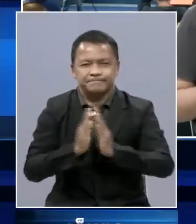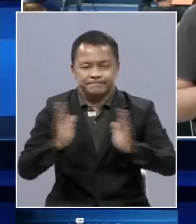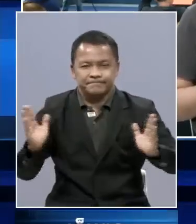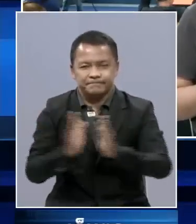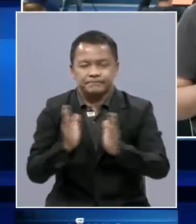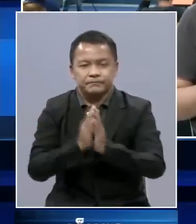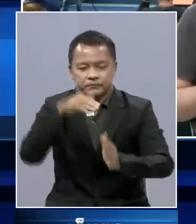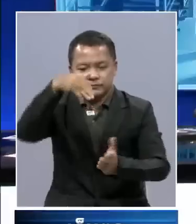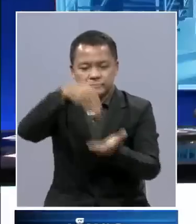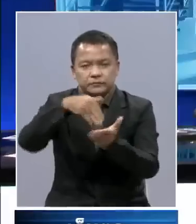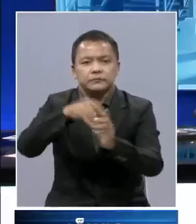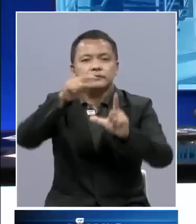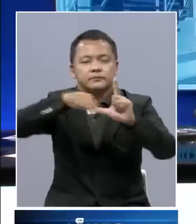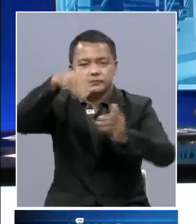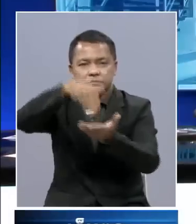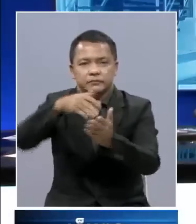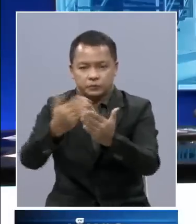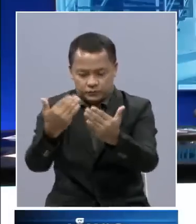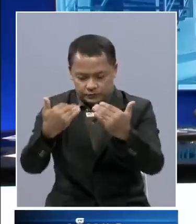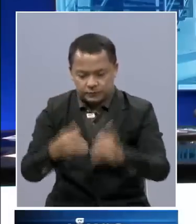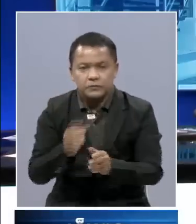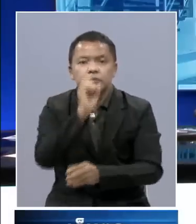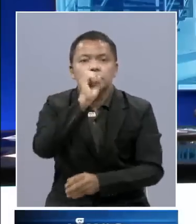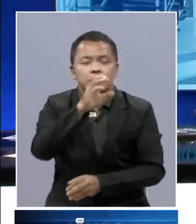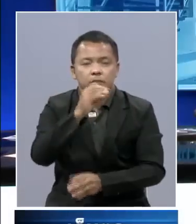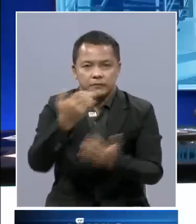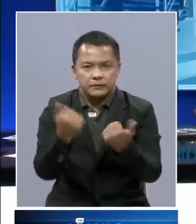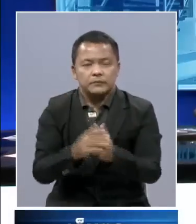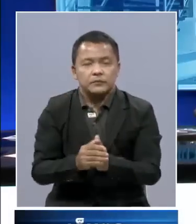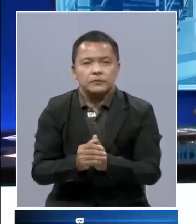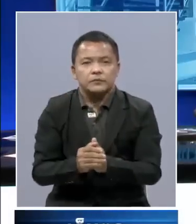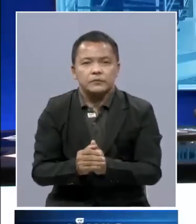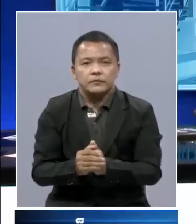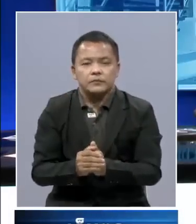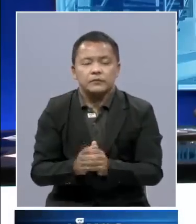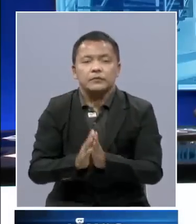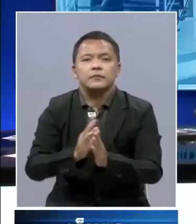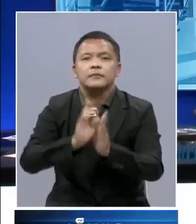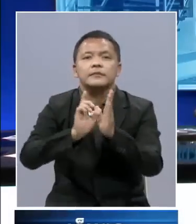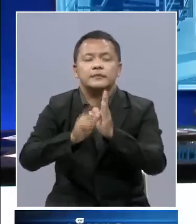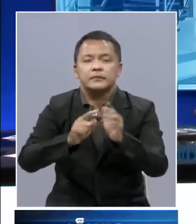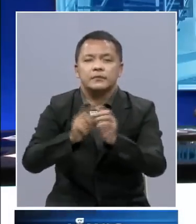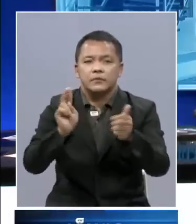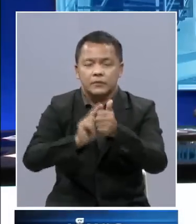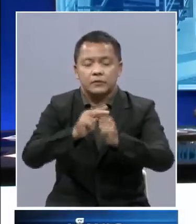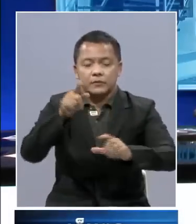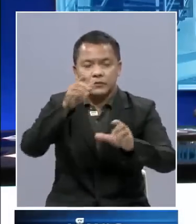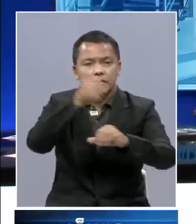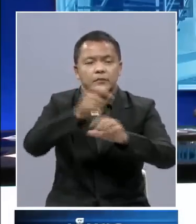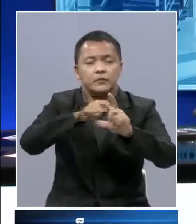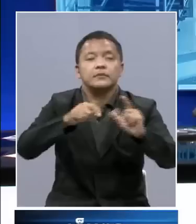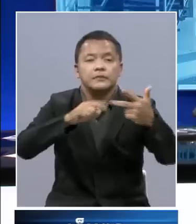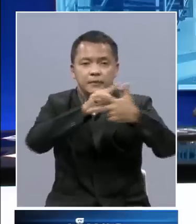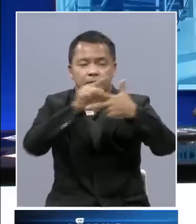จากสำนักงานพรรคก้าวไกลคุณผู้ชมครับคราวนี้เราต้องมาย้ำกันนะเมื่อสักครู่ที่คุณสิริกัญญาพูดเนี่ยมันเป็นเชิงหลักการจริงๆ3